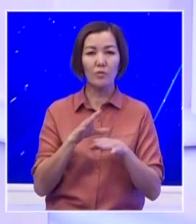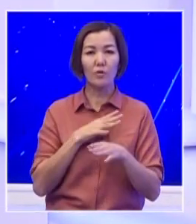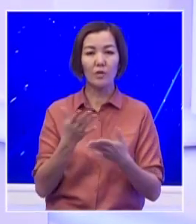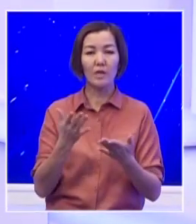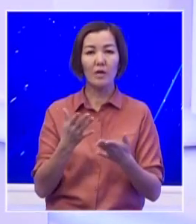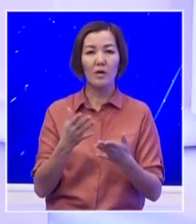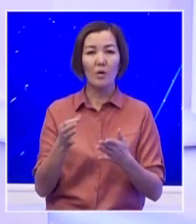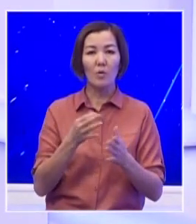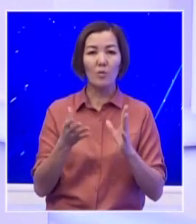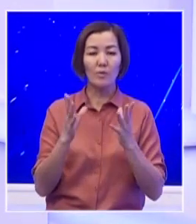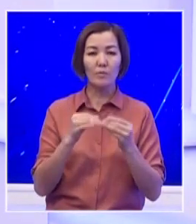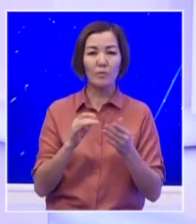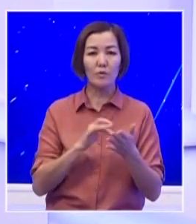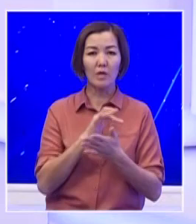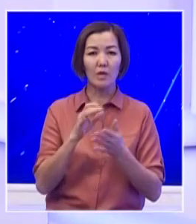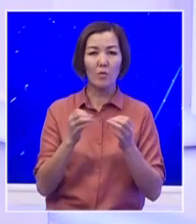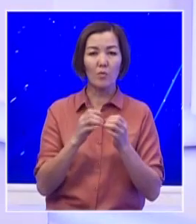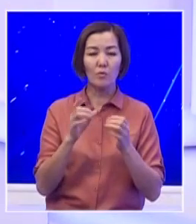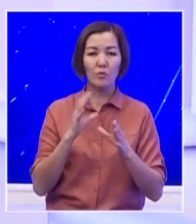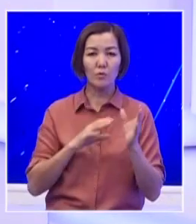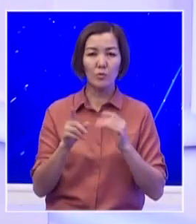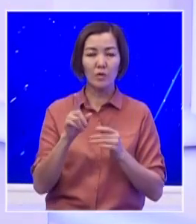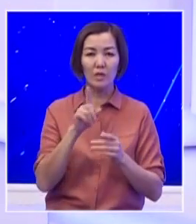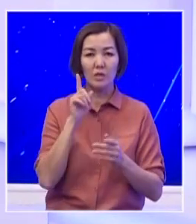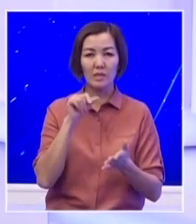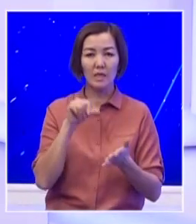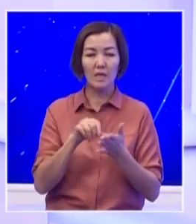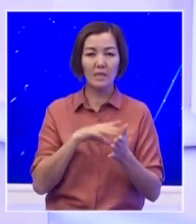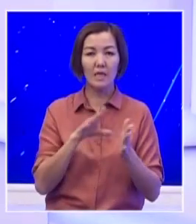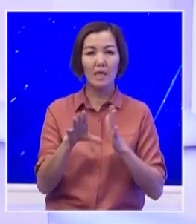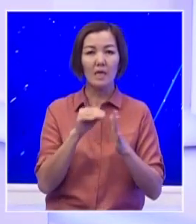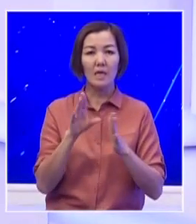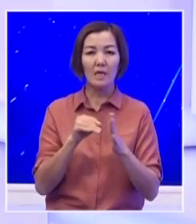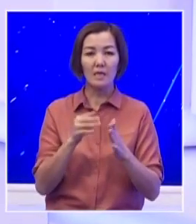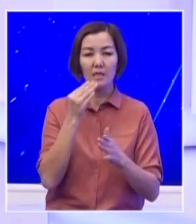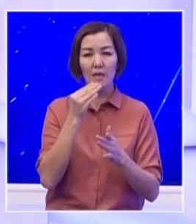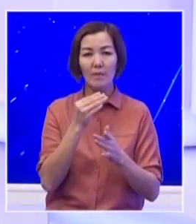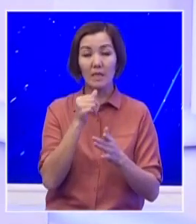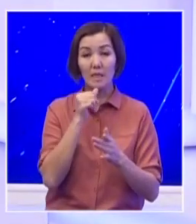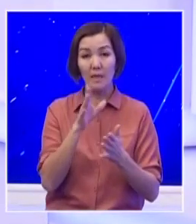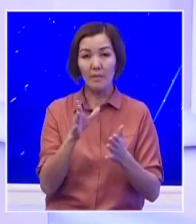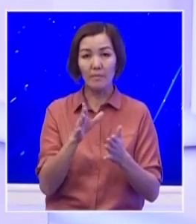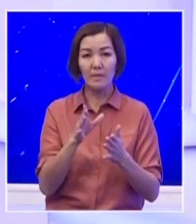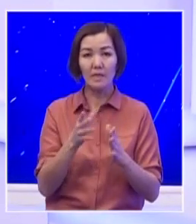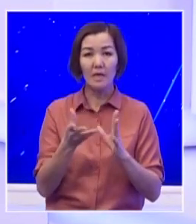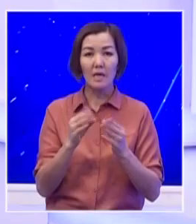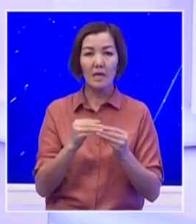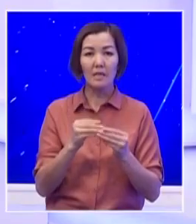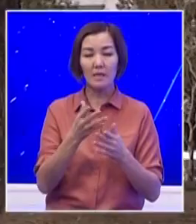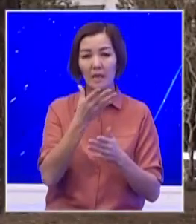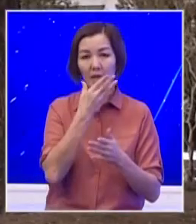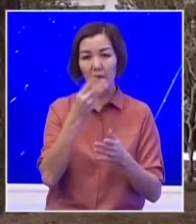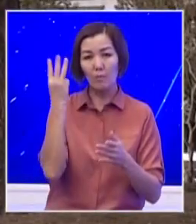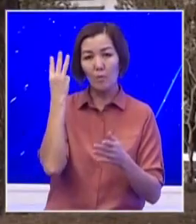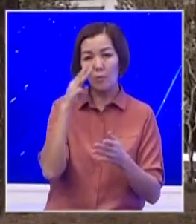Оған облыстың аудан қалаларынан 10 студент қатысты. Іріктеудің негізгі бағыты тағамның дәмі ғана емес, сонымен қатар олардың түр